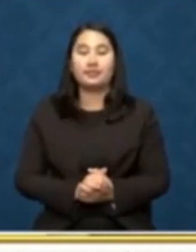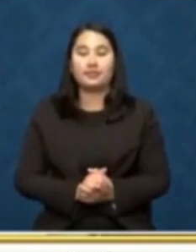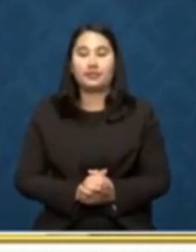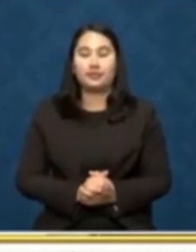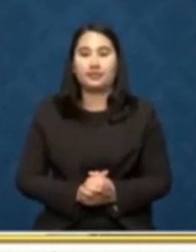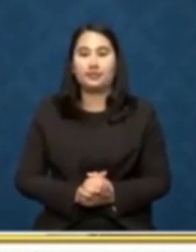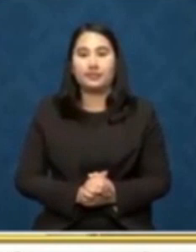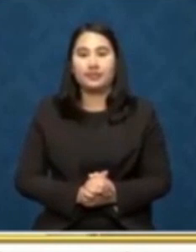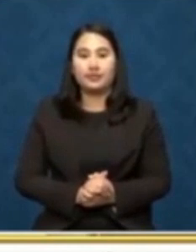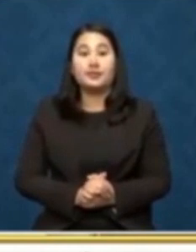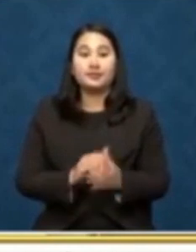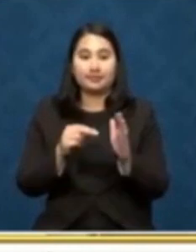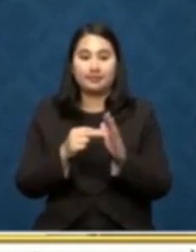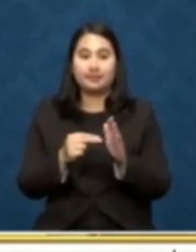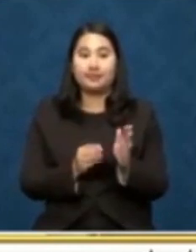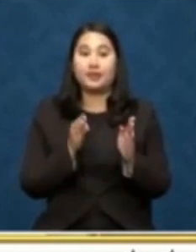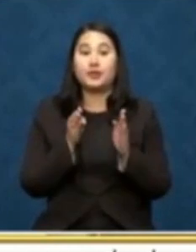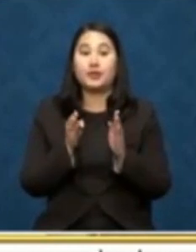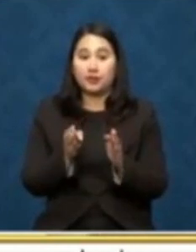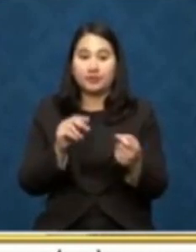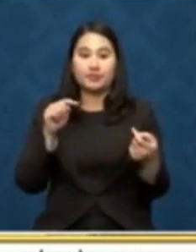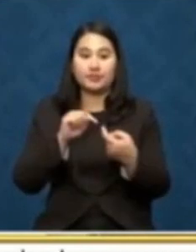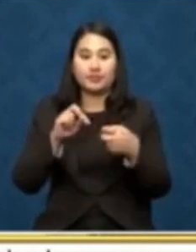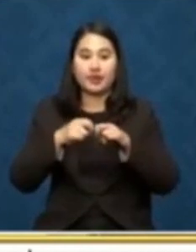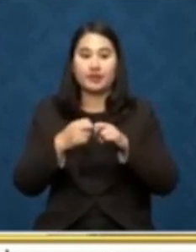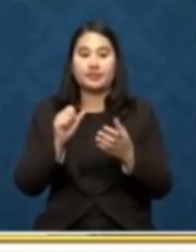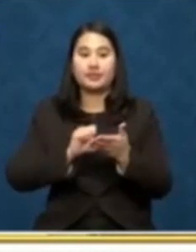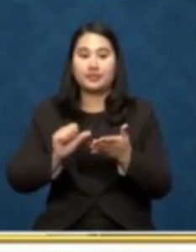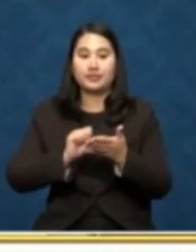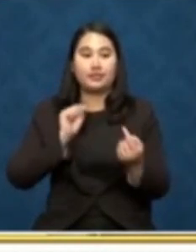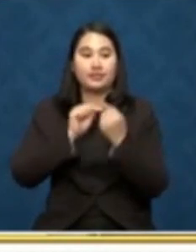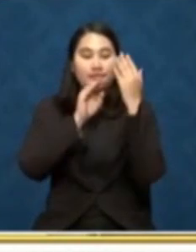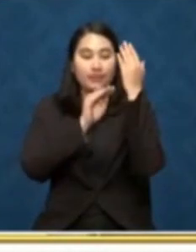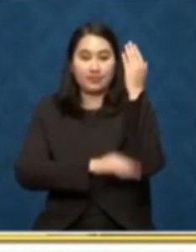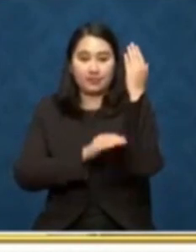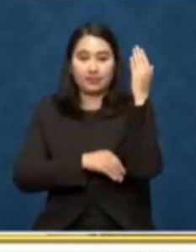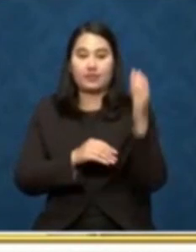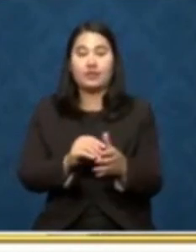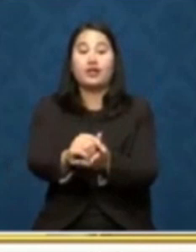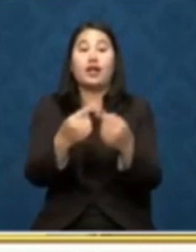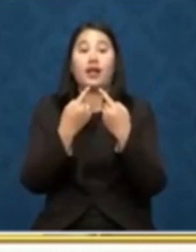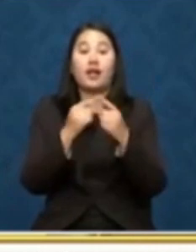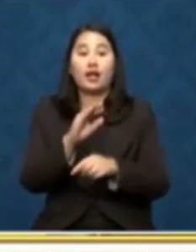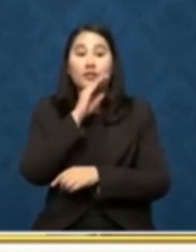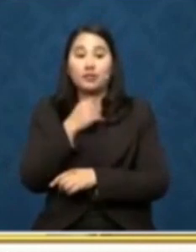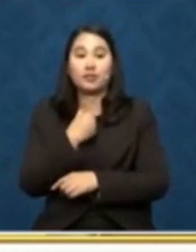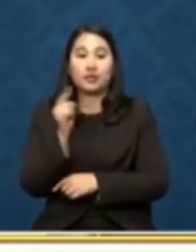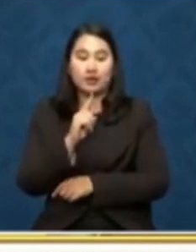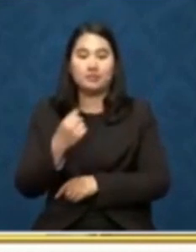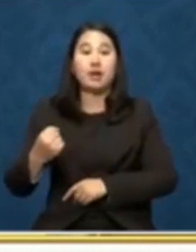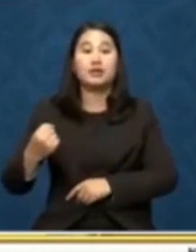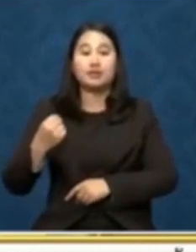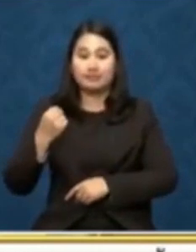ครับนั่นก็คือสิ่งในช่องทางที่จะช่วยกันแก้ปัญหาในจังหวัดชายแดนใต้แต่ถ้าหาก